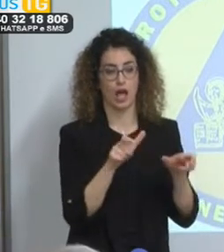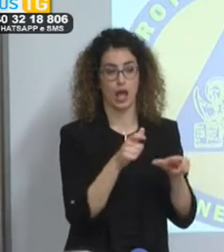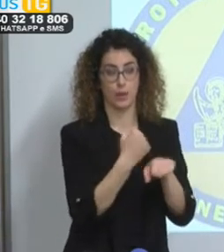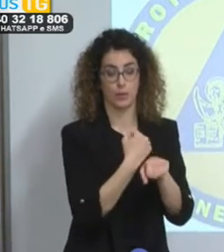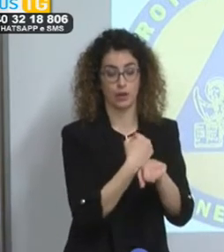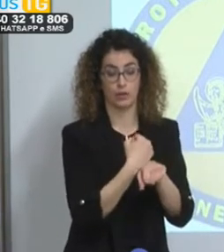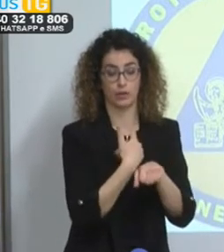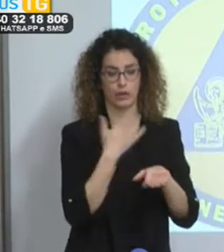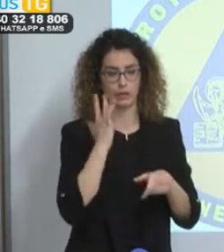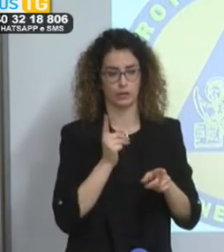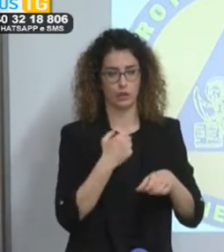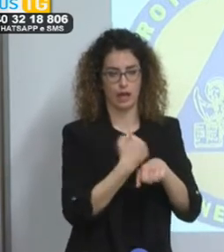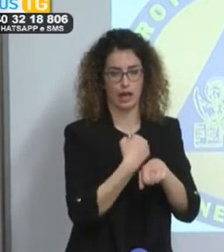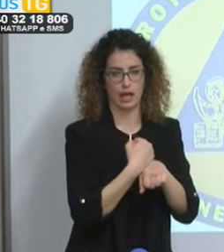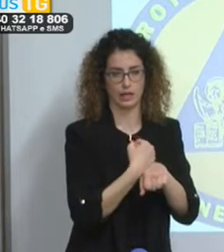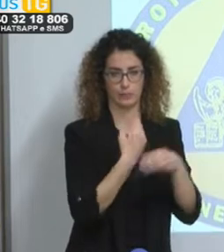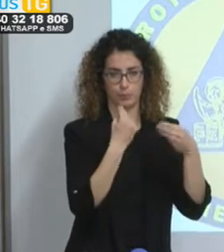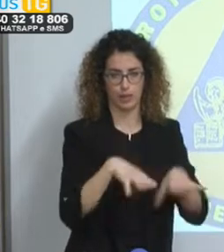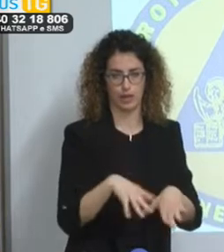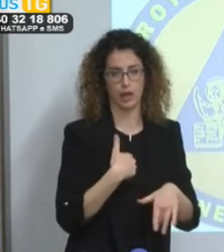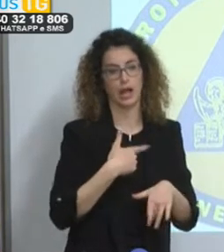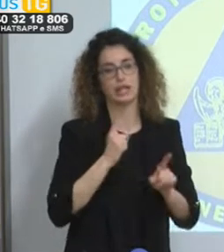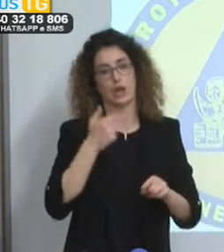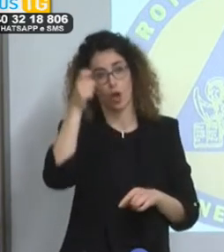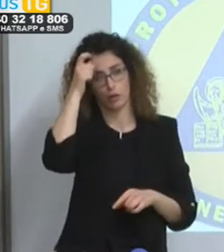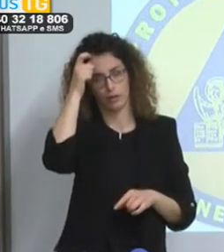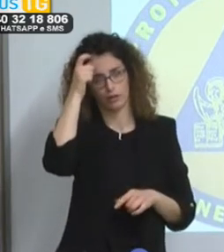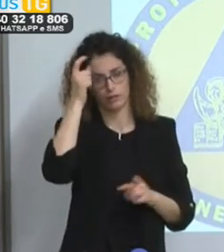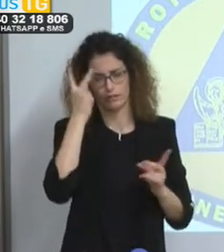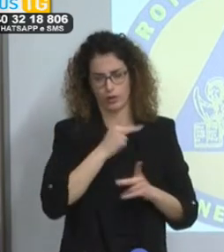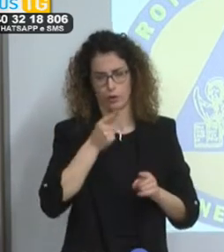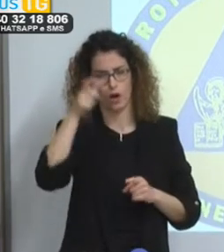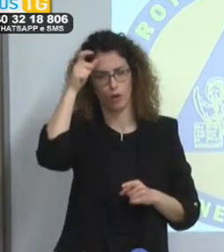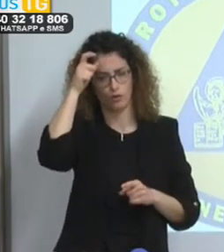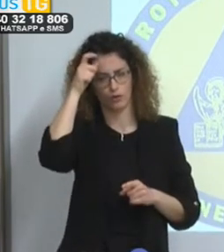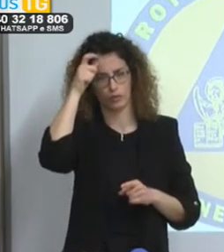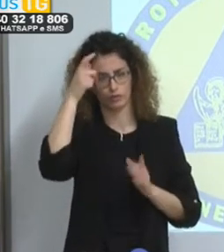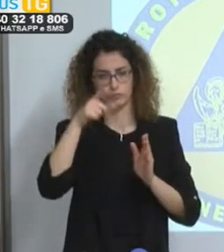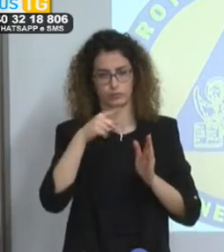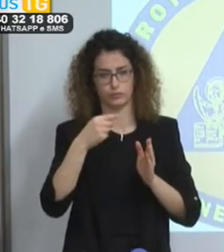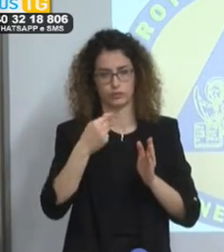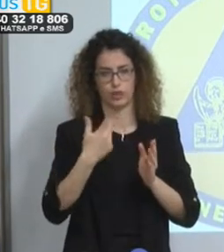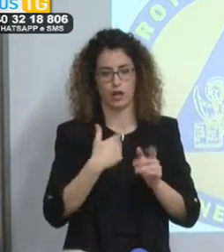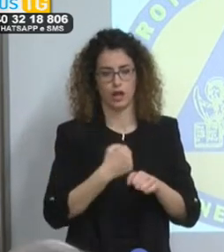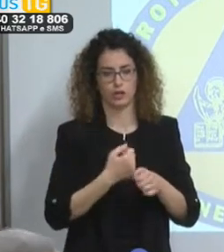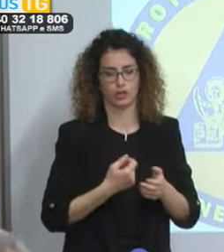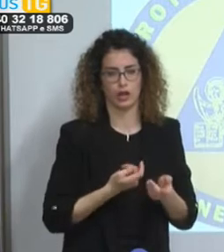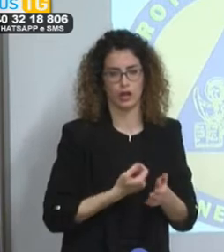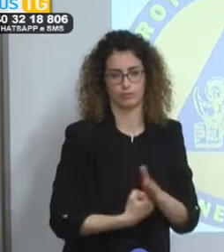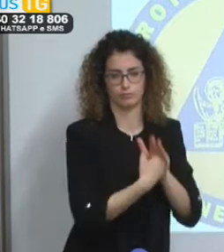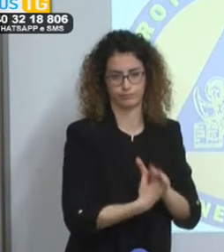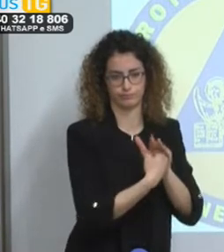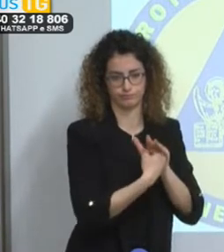posto di lavoro, anche se il governo ha fatto alcuni emendamenti per concedere alcune agevolazioni alle società in